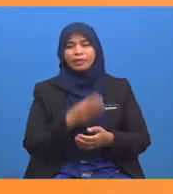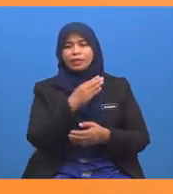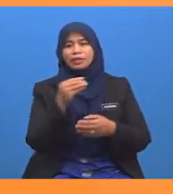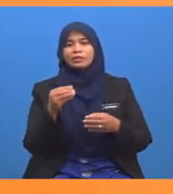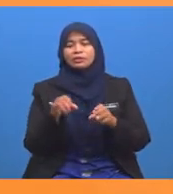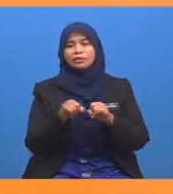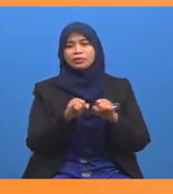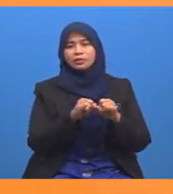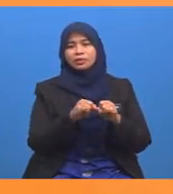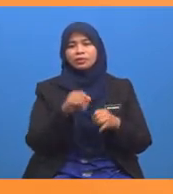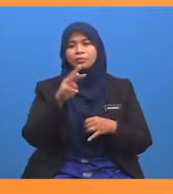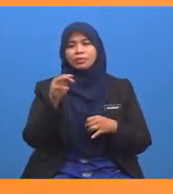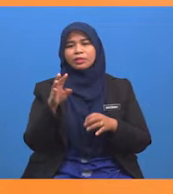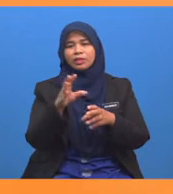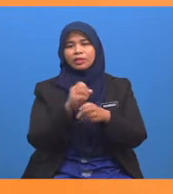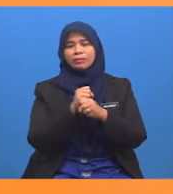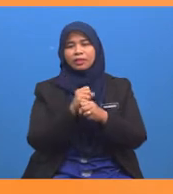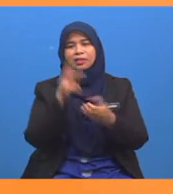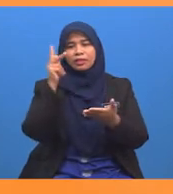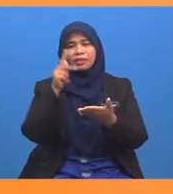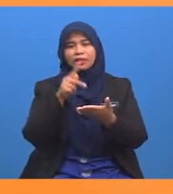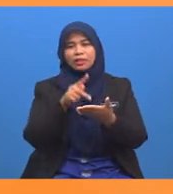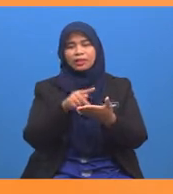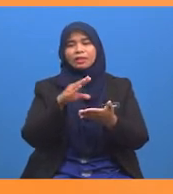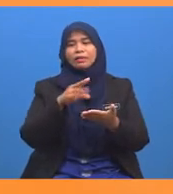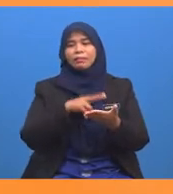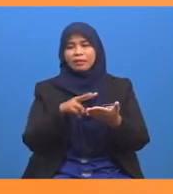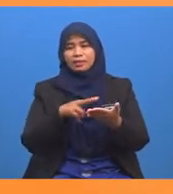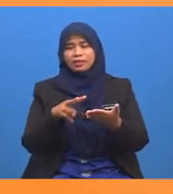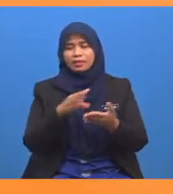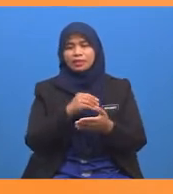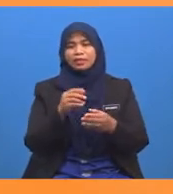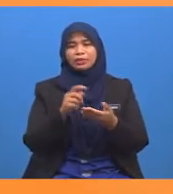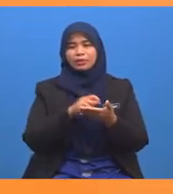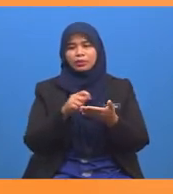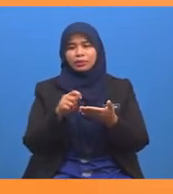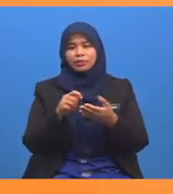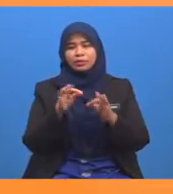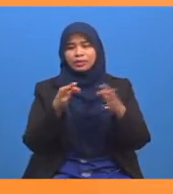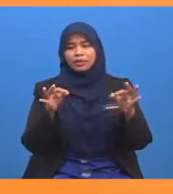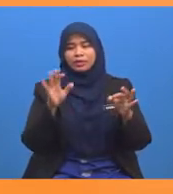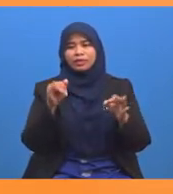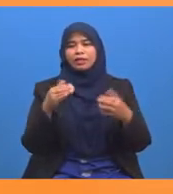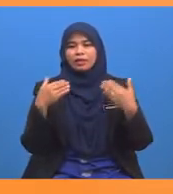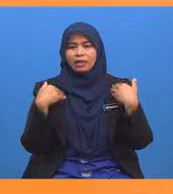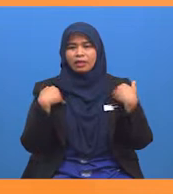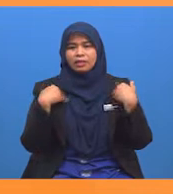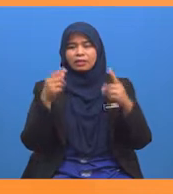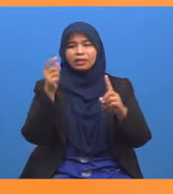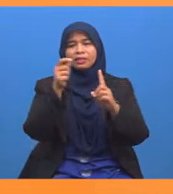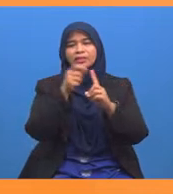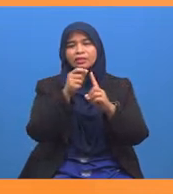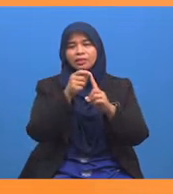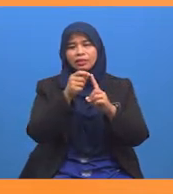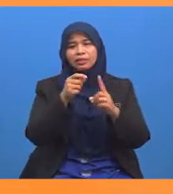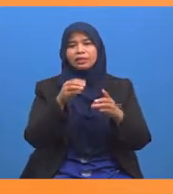itu, murid-murid dapat mengenal, membaca dan menulis ayat yang mempunyai